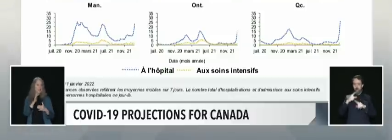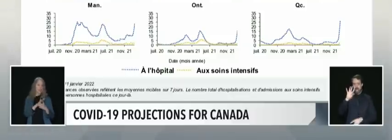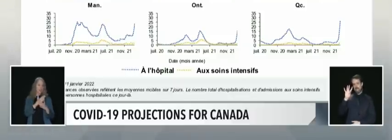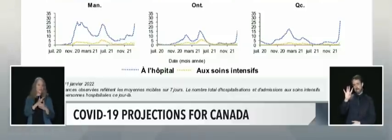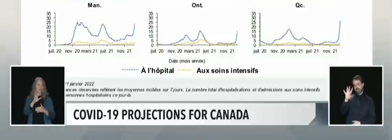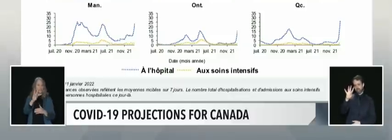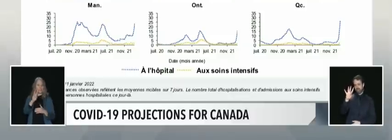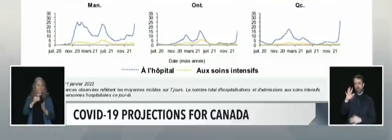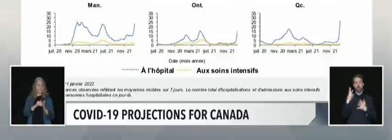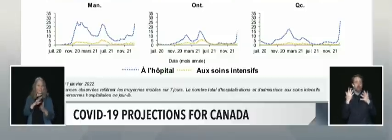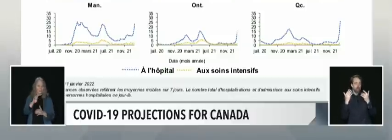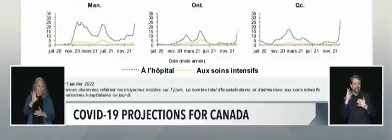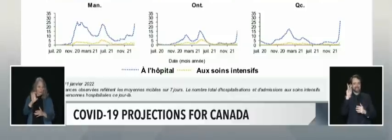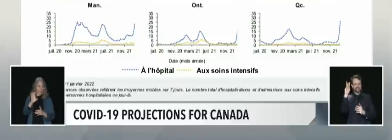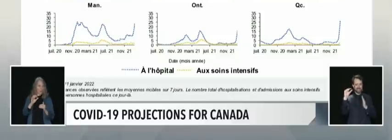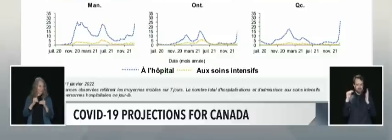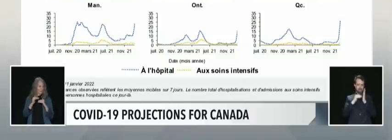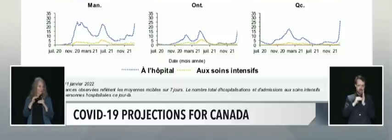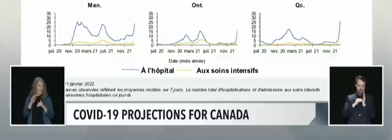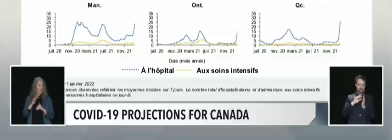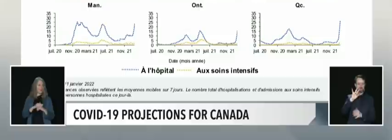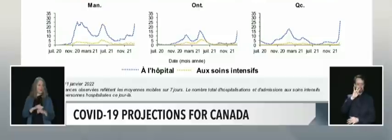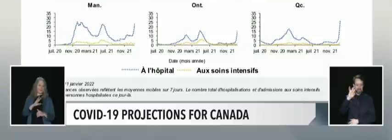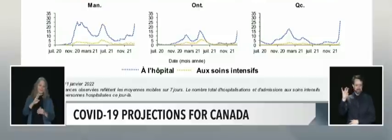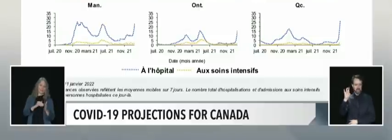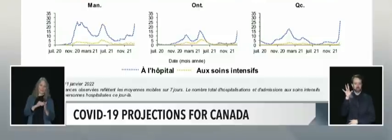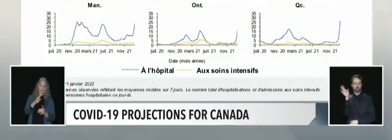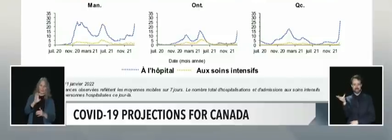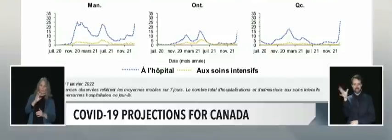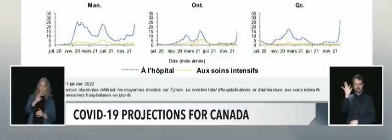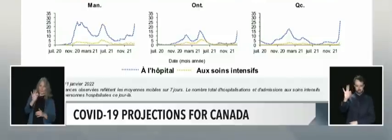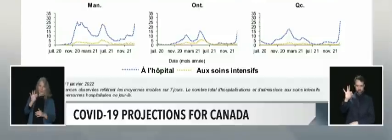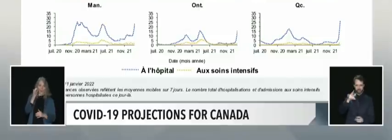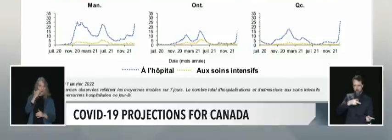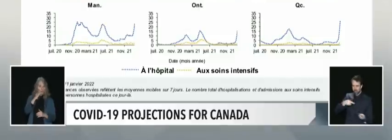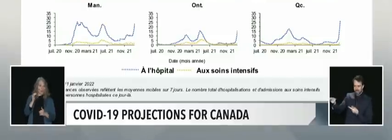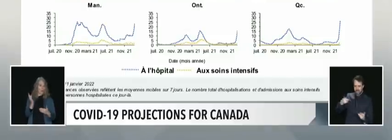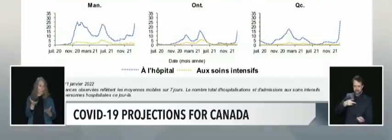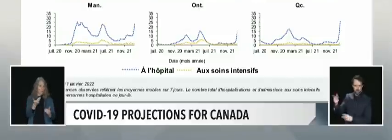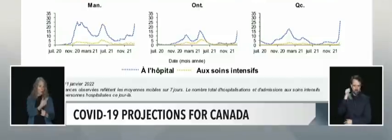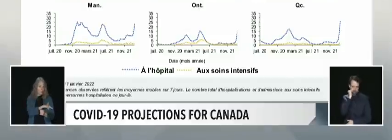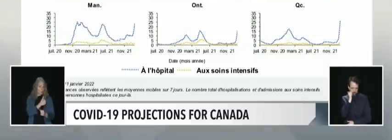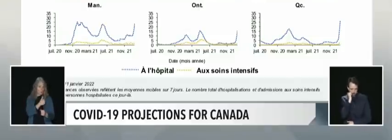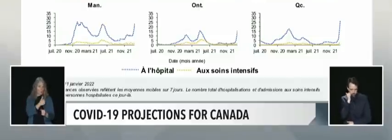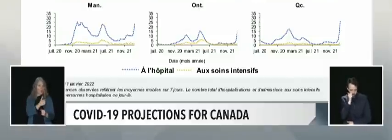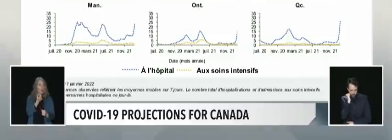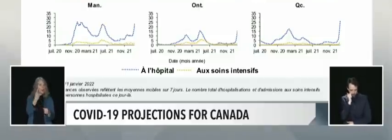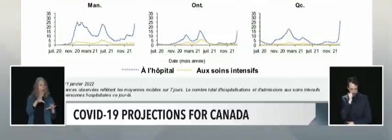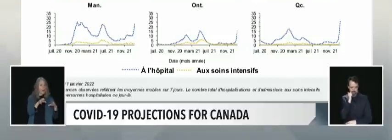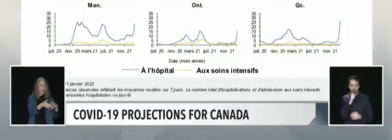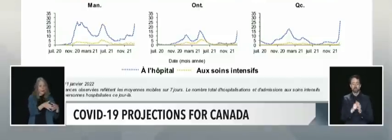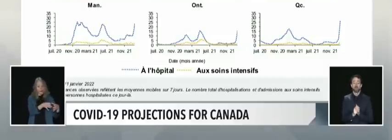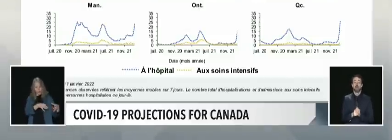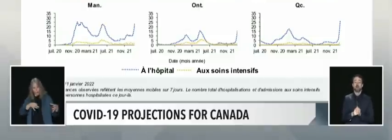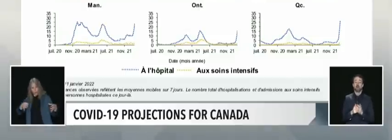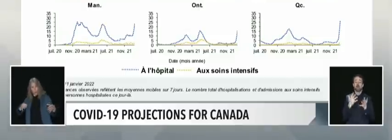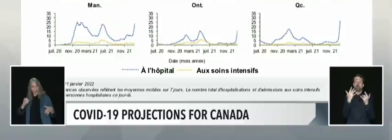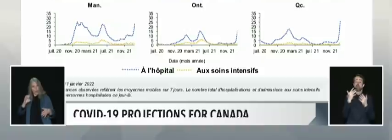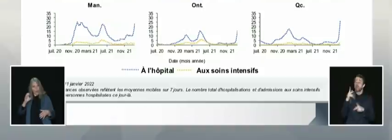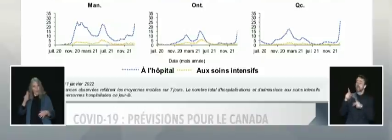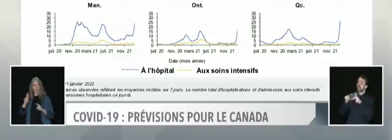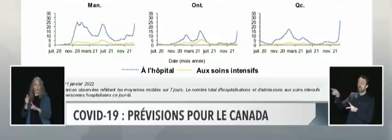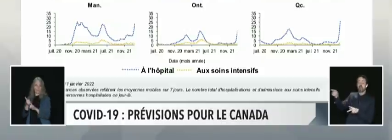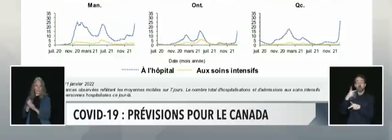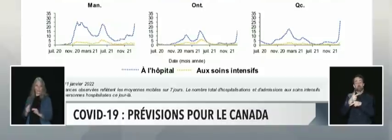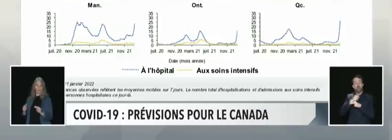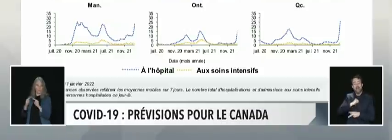6 779 hospitalisations par jour, tandis que le nombre de personnes se trouvant aux soins